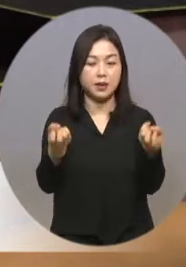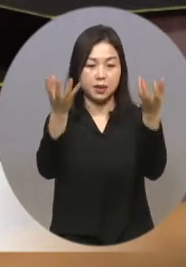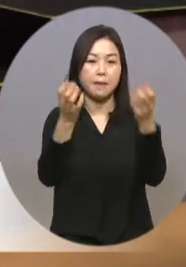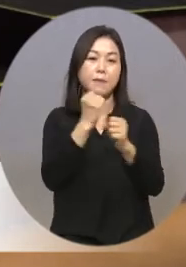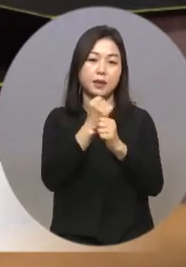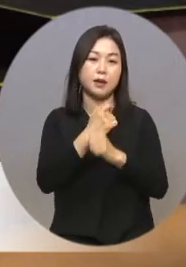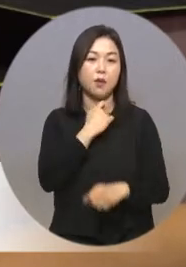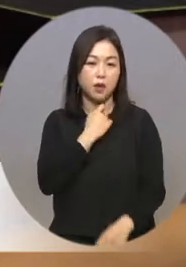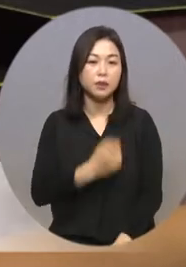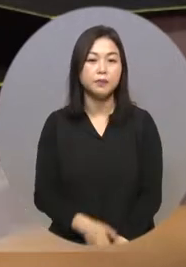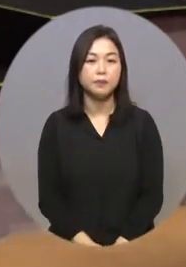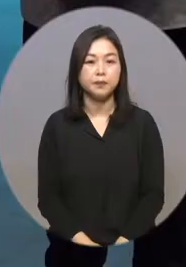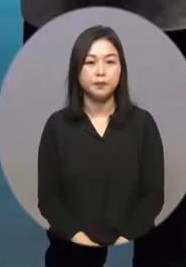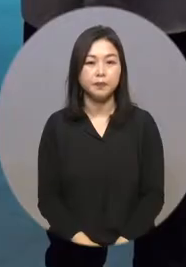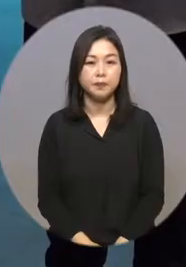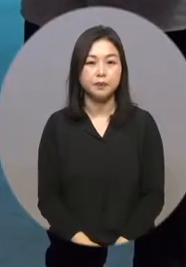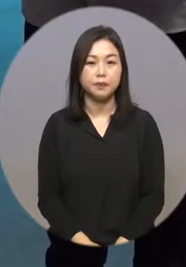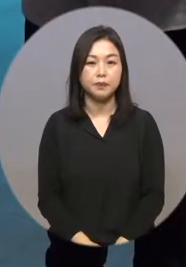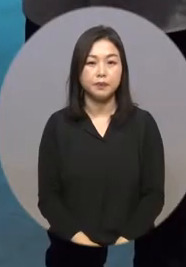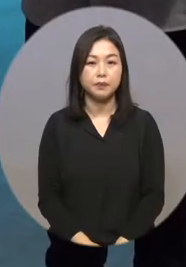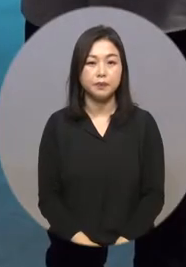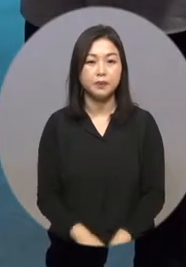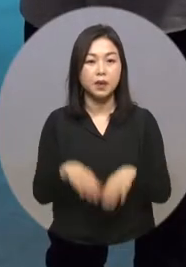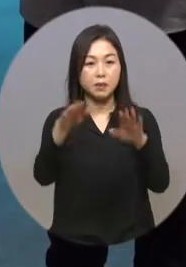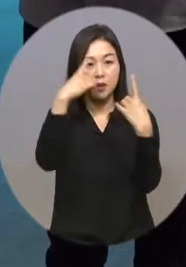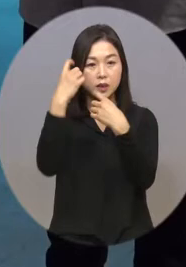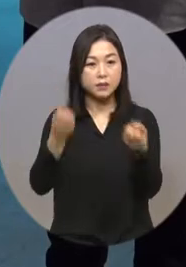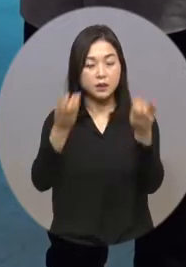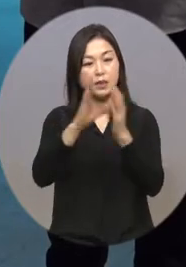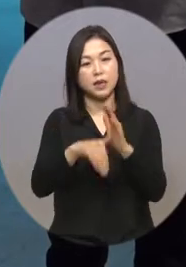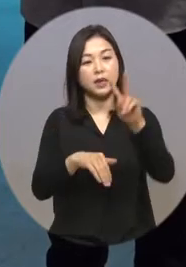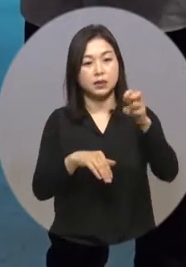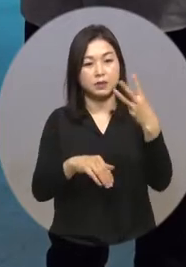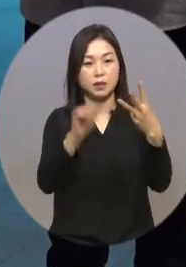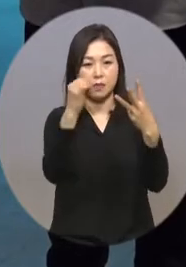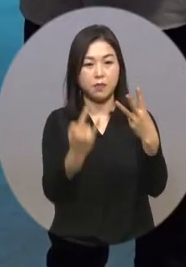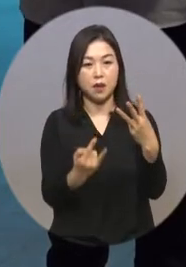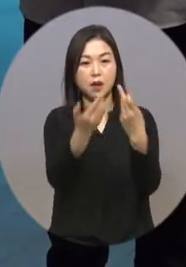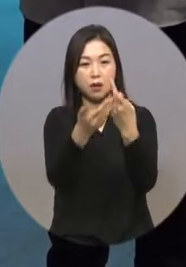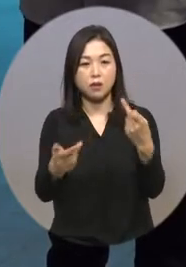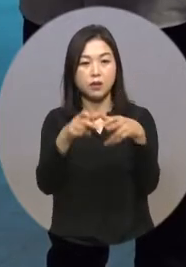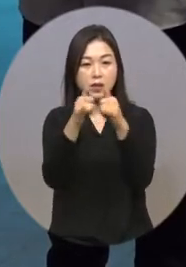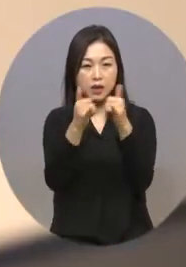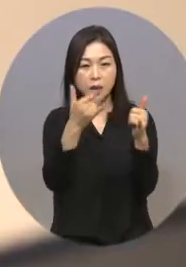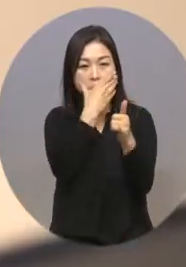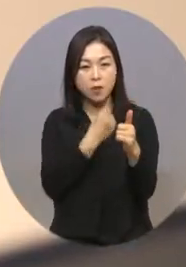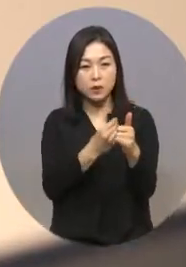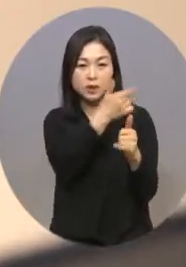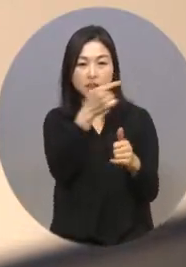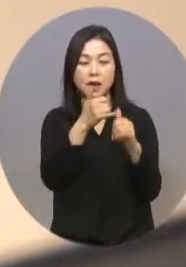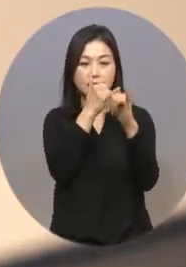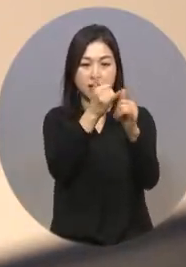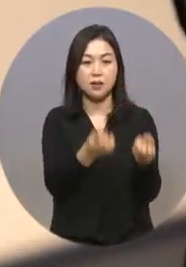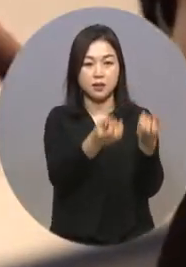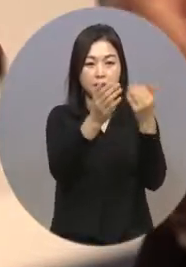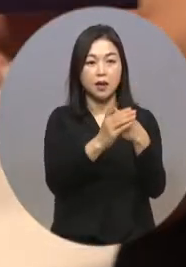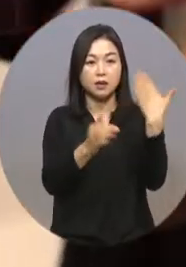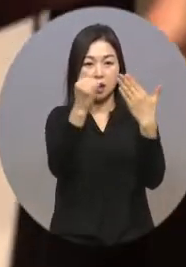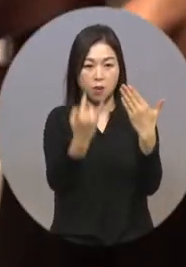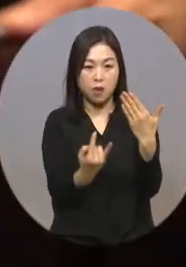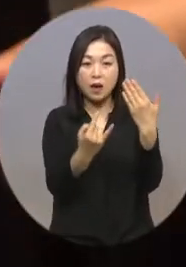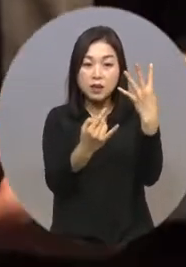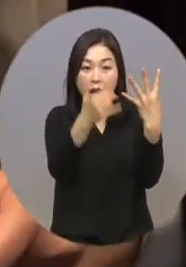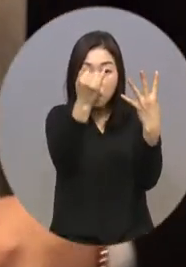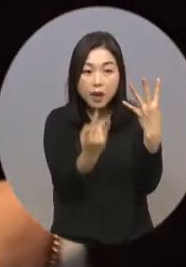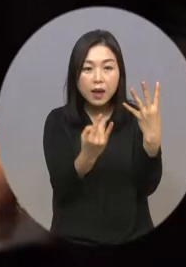oo 아 아 이번 기념식에서 늘 제 23 의 강원도 장애인복지 대상 시상식 제 4회 강원도 장이